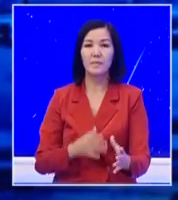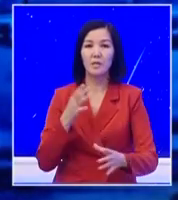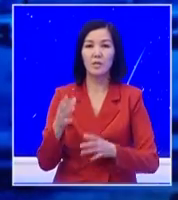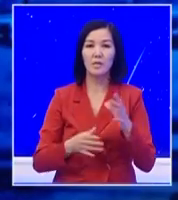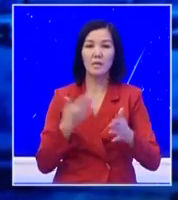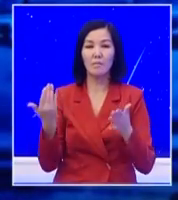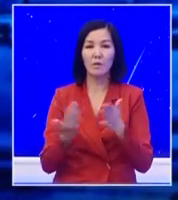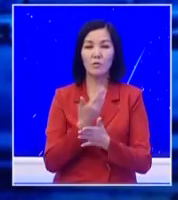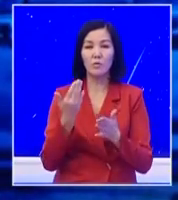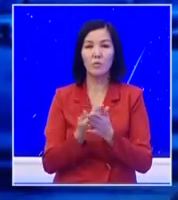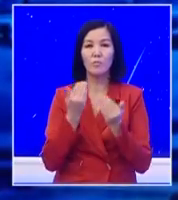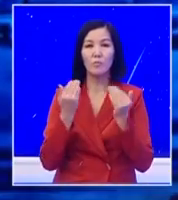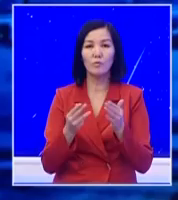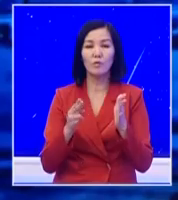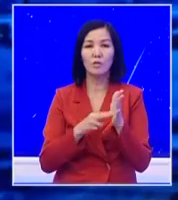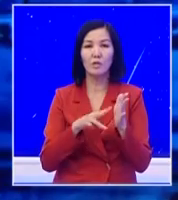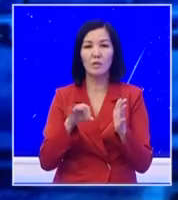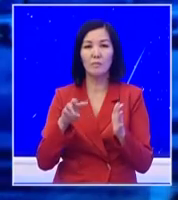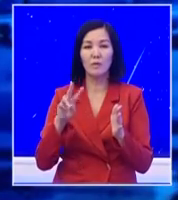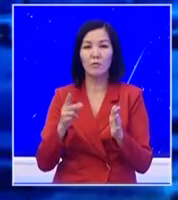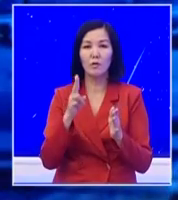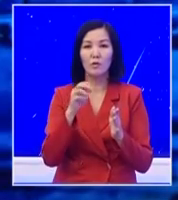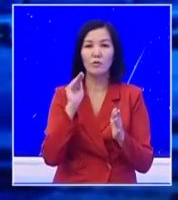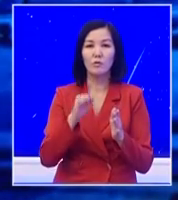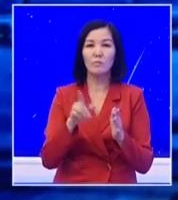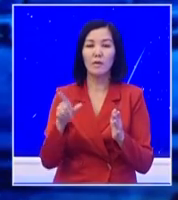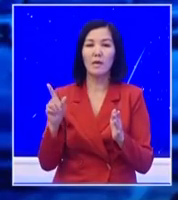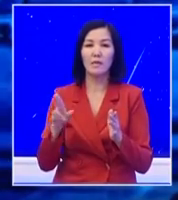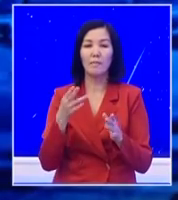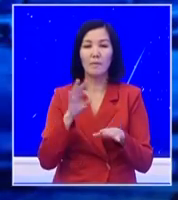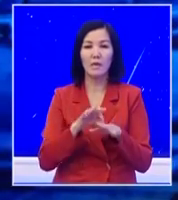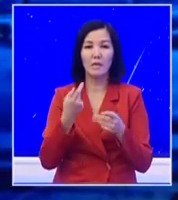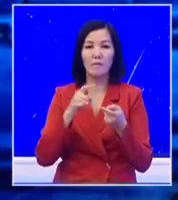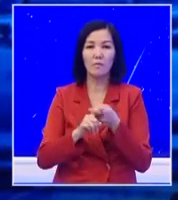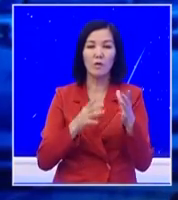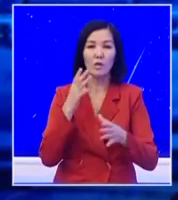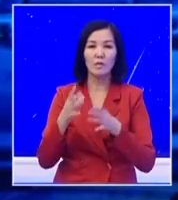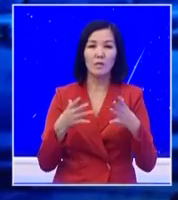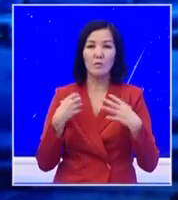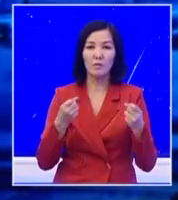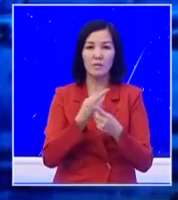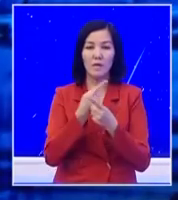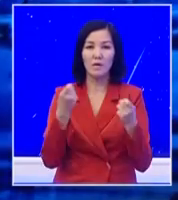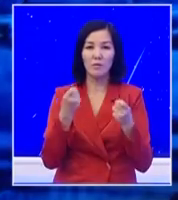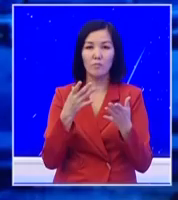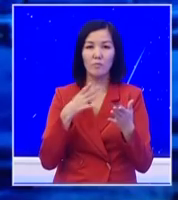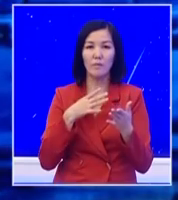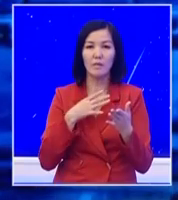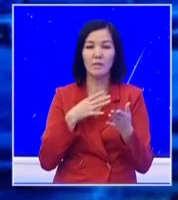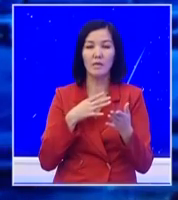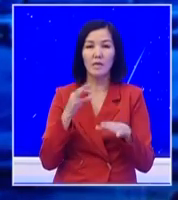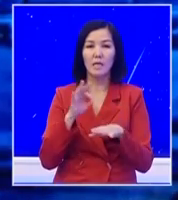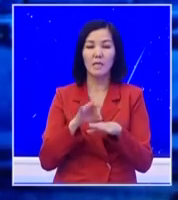Шартарапқа шолу бүгінде әлемде 7 миллион 200 мыңнан аса адам коронавирус жұқтырған. Дүниежүзілік денсаулық сақтау ұйымының мәліметіне